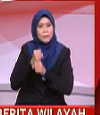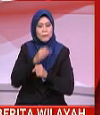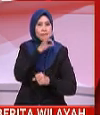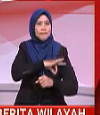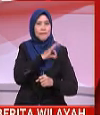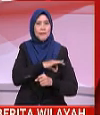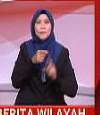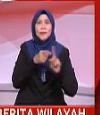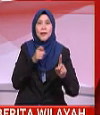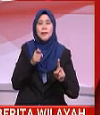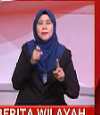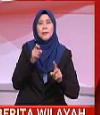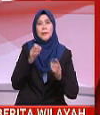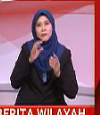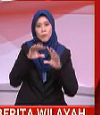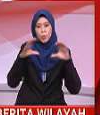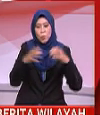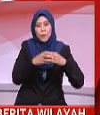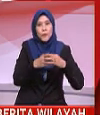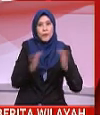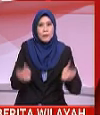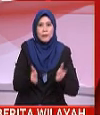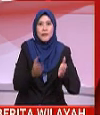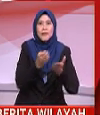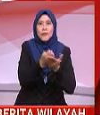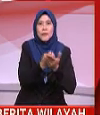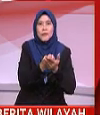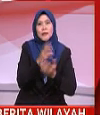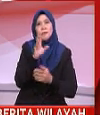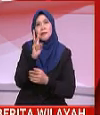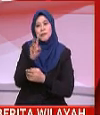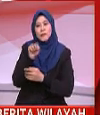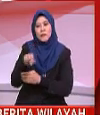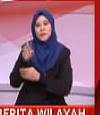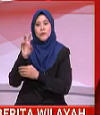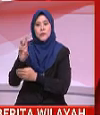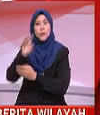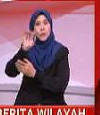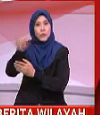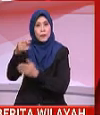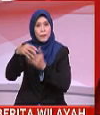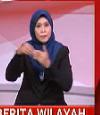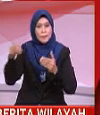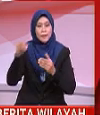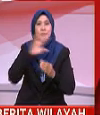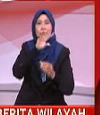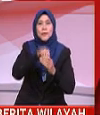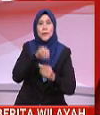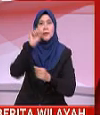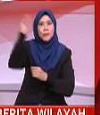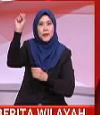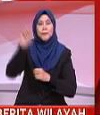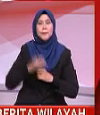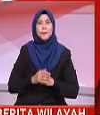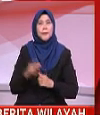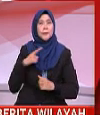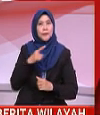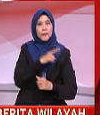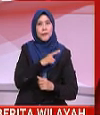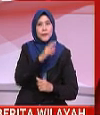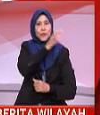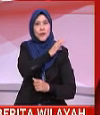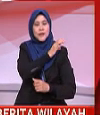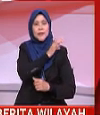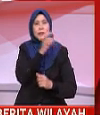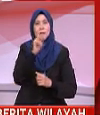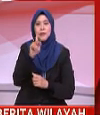pakej ransangan kerajaan berjumlah RM2.67 juta ringgit termasuk di Sabah. Pengerusi Lembaga Pengelola